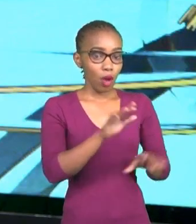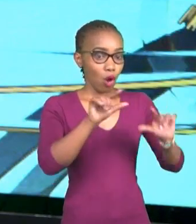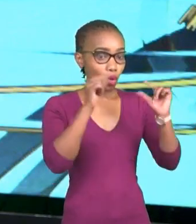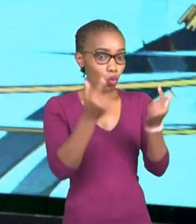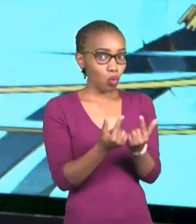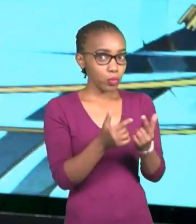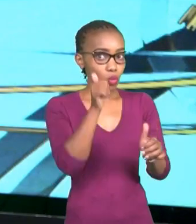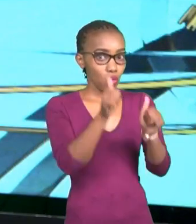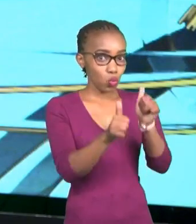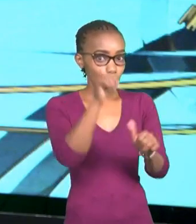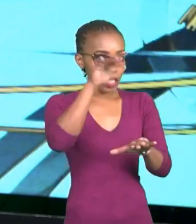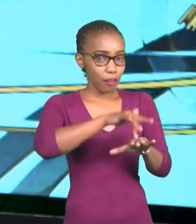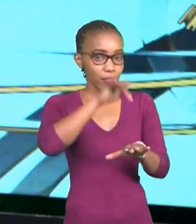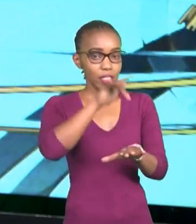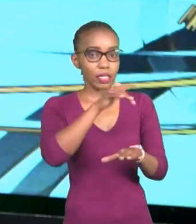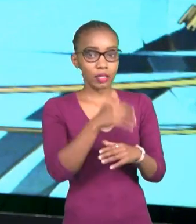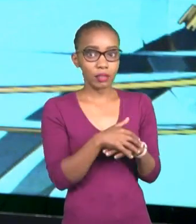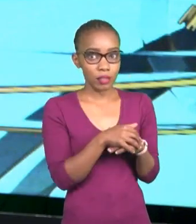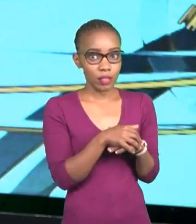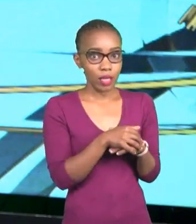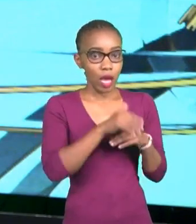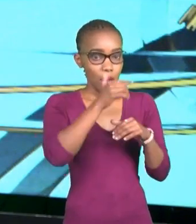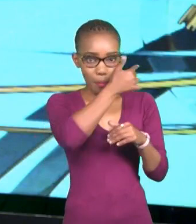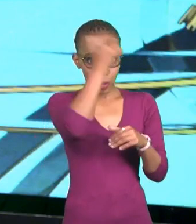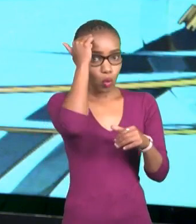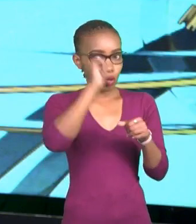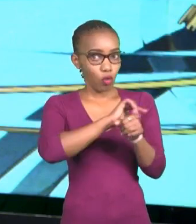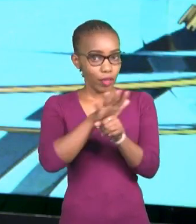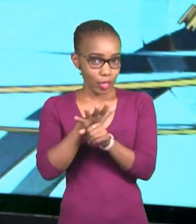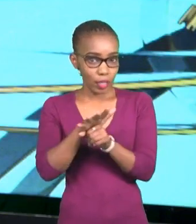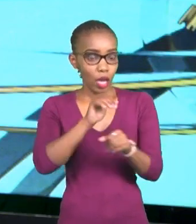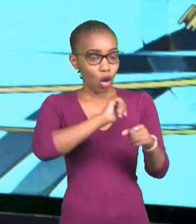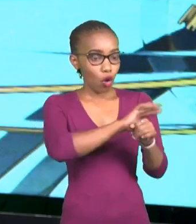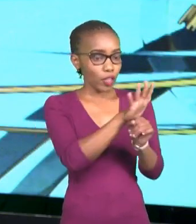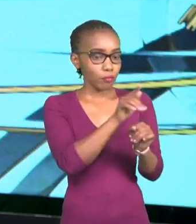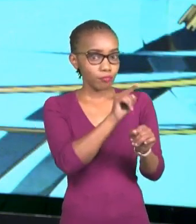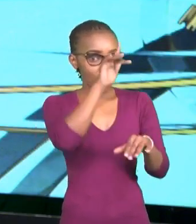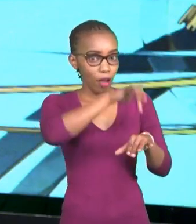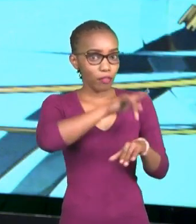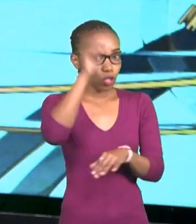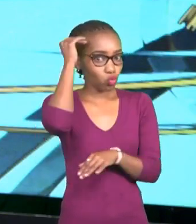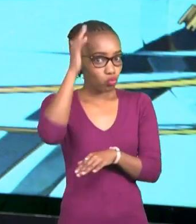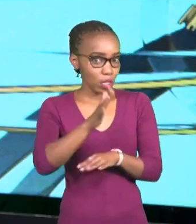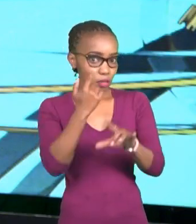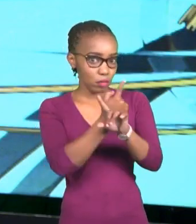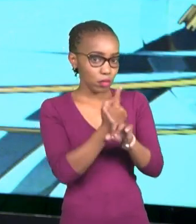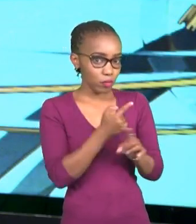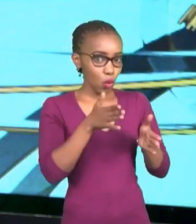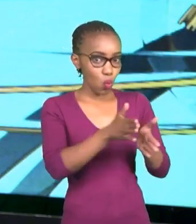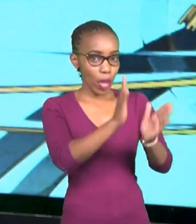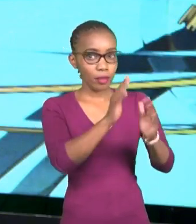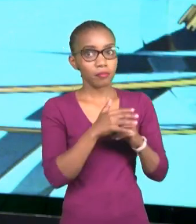vimeathirika kwa ujumla na COVID-19. COVID-19 imeathiri wanafunzi kwa njia mbalimbali. Kuna